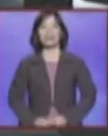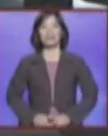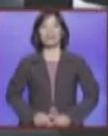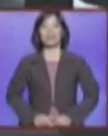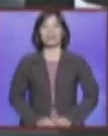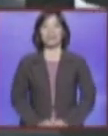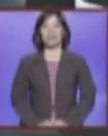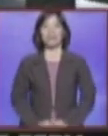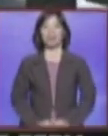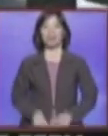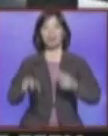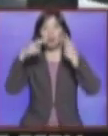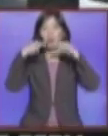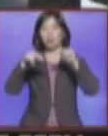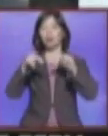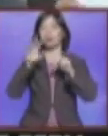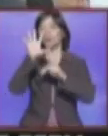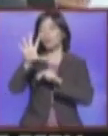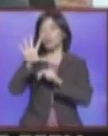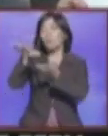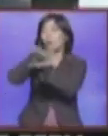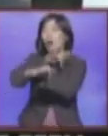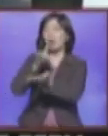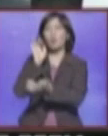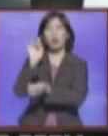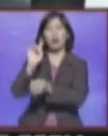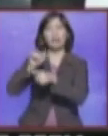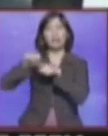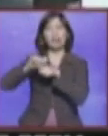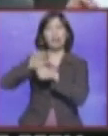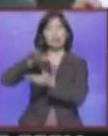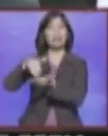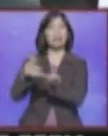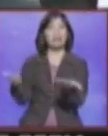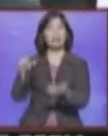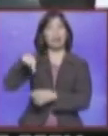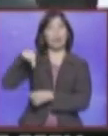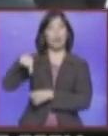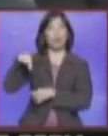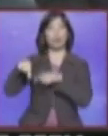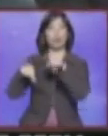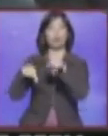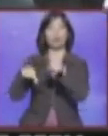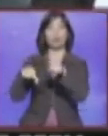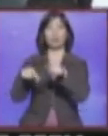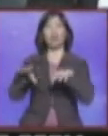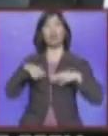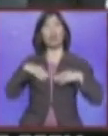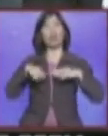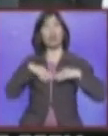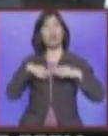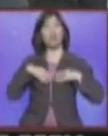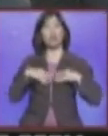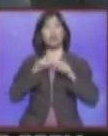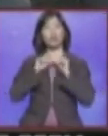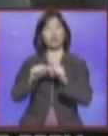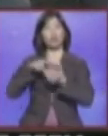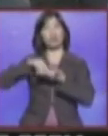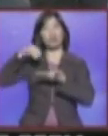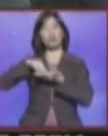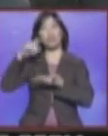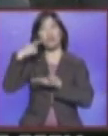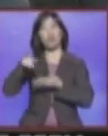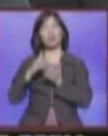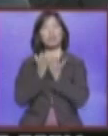nabunyag sa News 5 ang isang training center sa Quiapo na patuloy na tumatanggap ng mga gusto magsiman kahit wala pala itong lisensya. Kaya mga